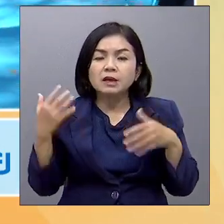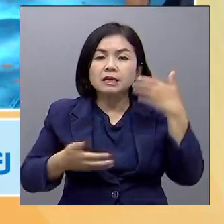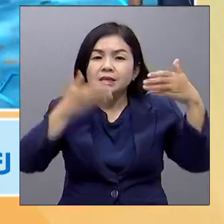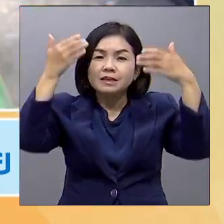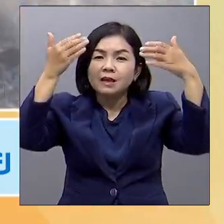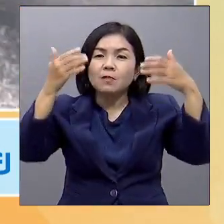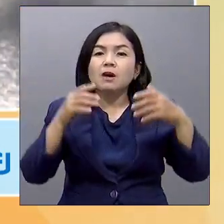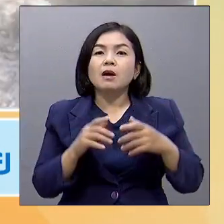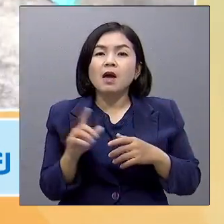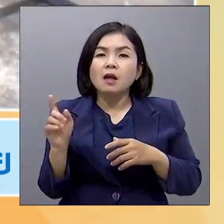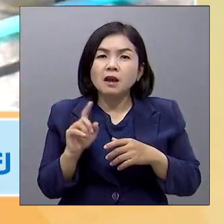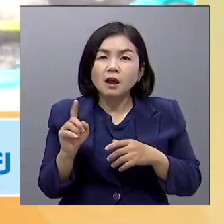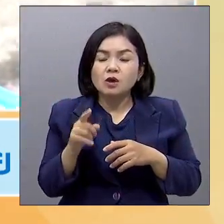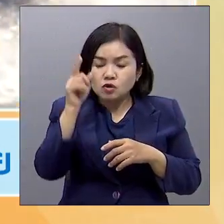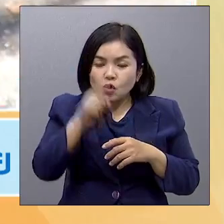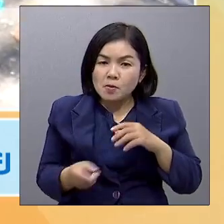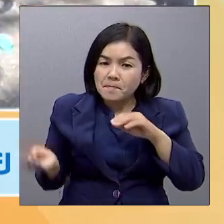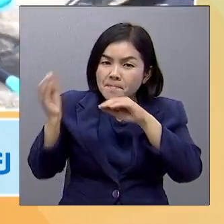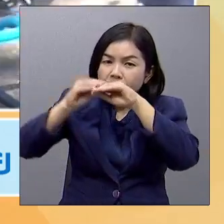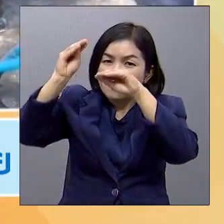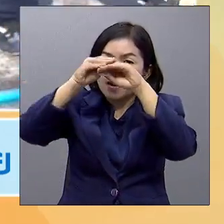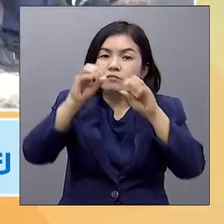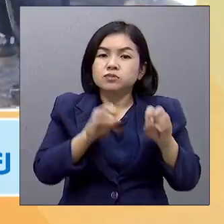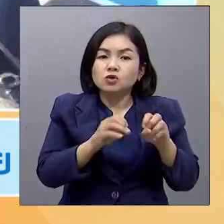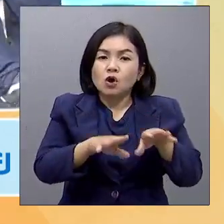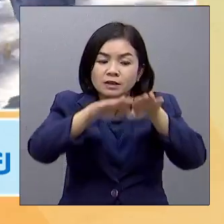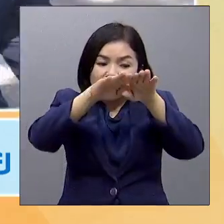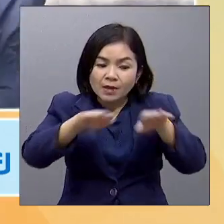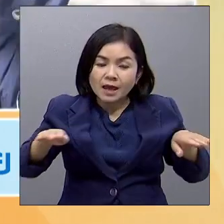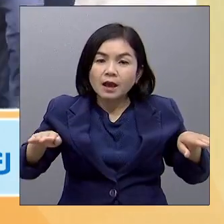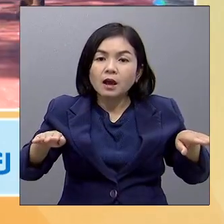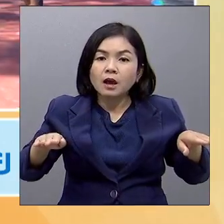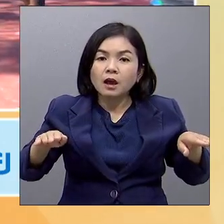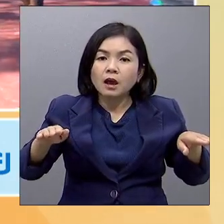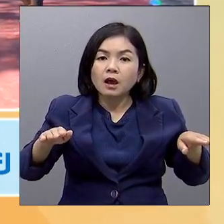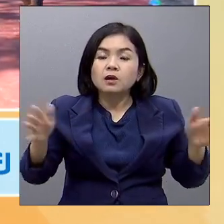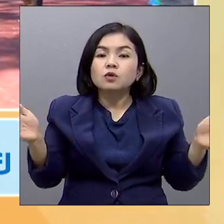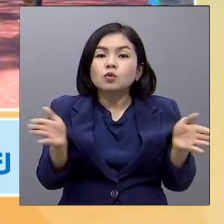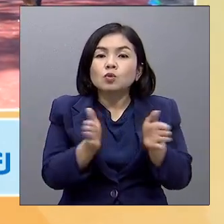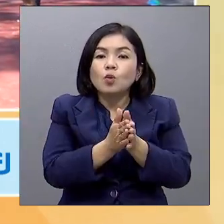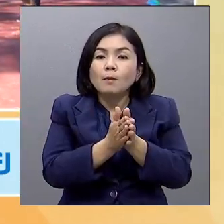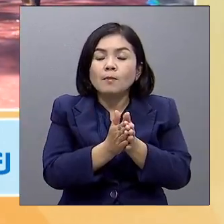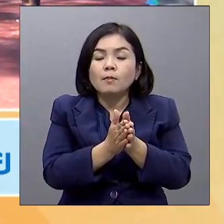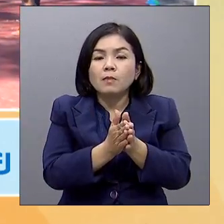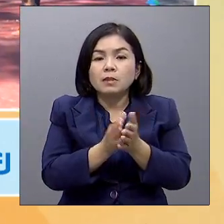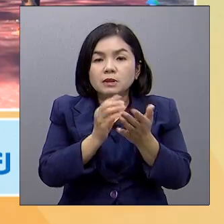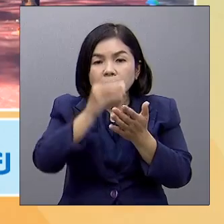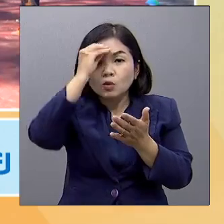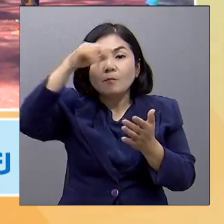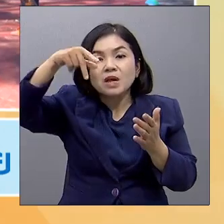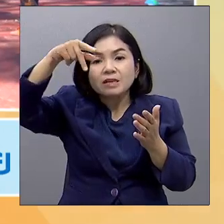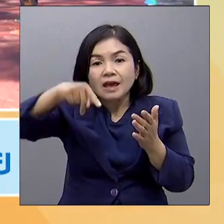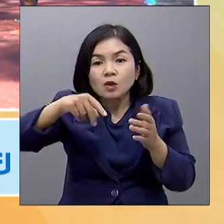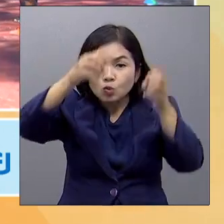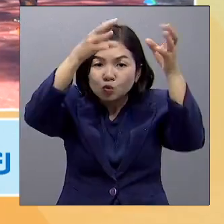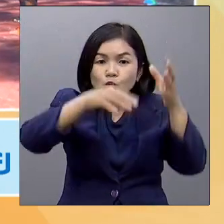วเองแล้วก็ยังต้องเพิ่มเติมทีนี้เวลามีเดกพิเศษเข้ไปเรีนร่วมด้วยคลูกวาจะต้องได้รับคามรทงส